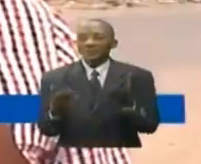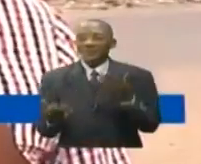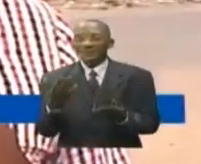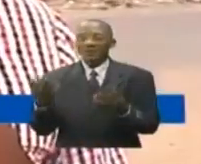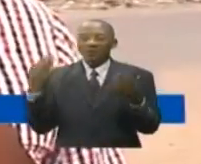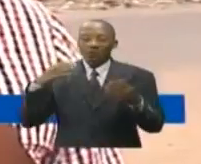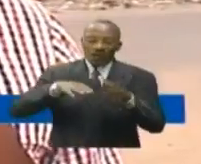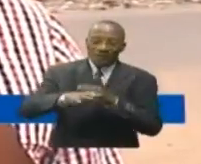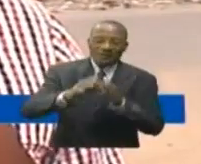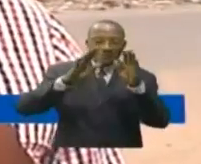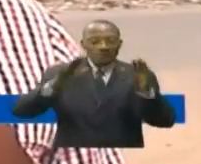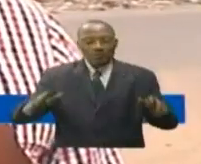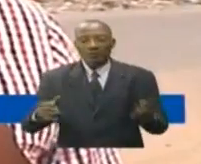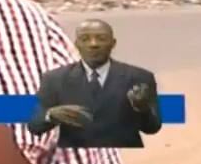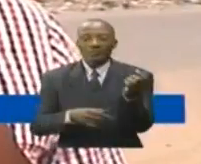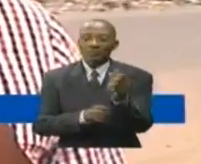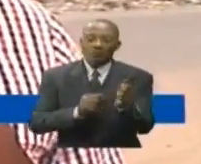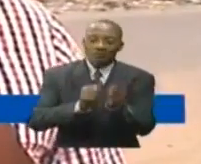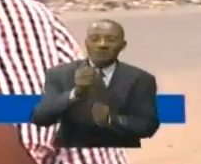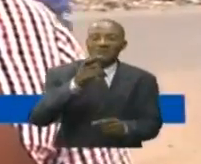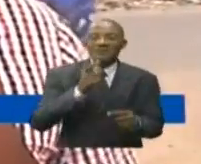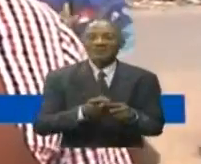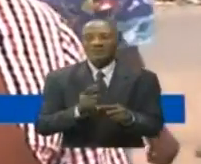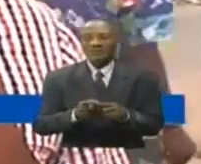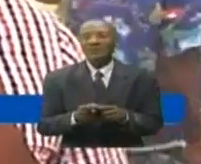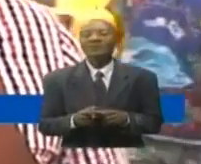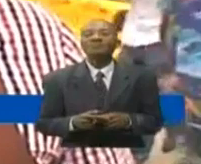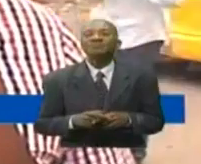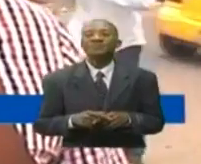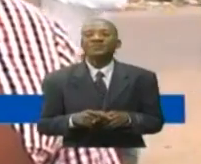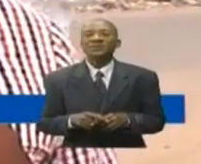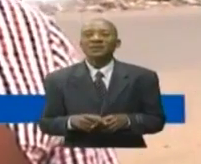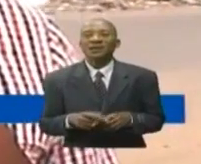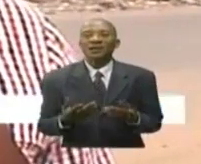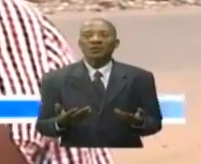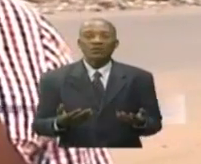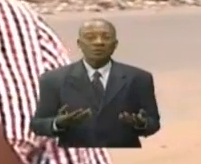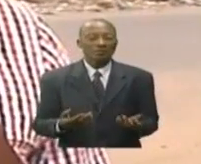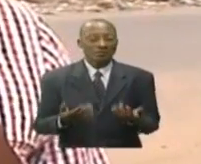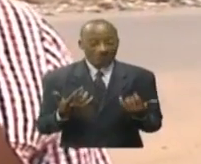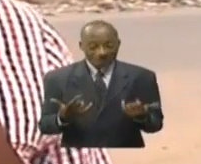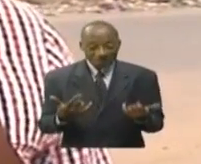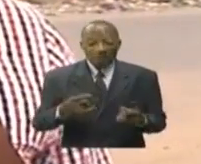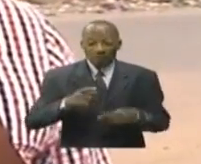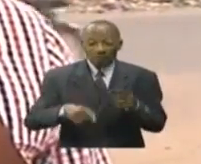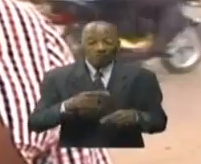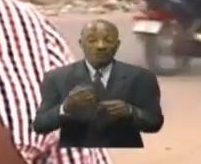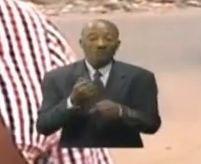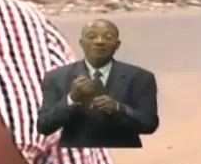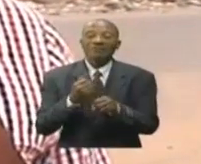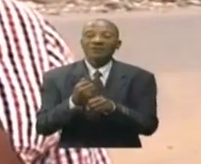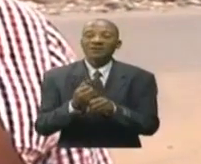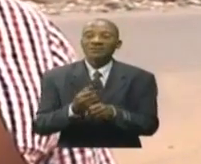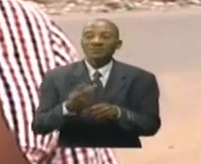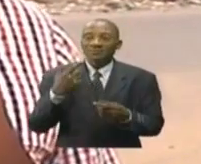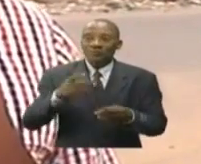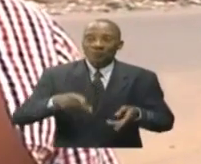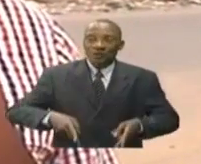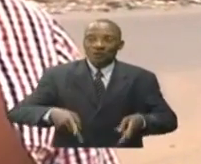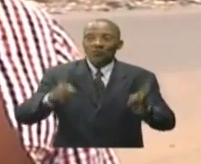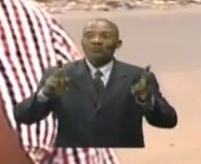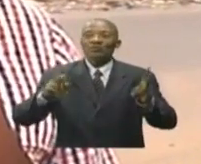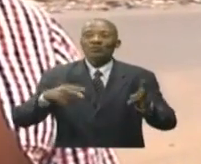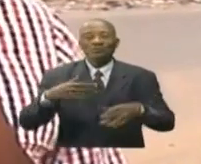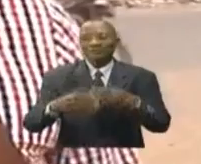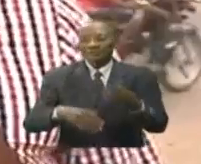pas débressaillés avant, ne sont pas nettoyés, curés, comme vous voulez, avant, ça va être catastrophique. Il y a des maisons